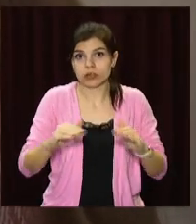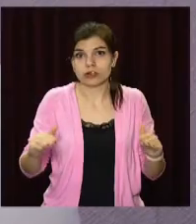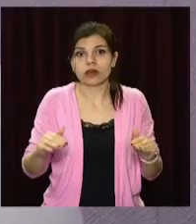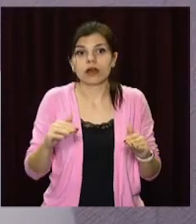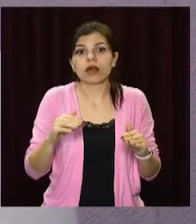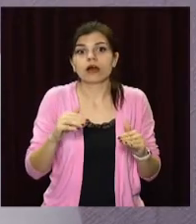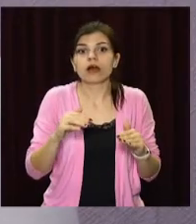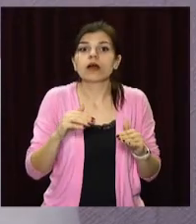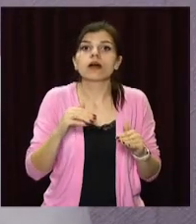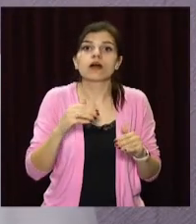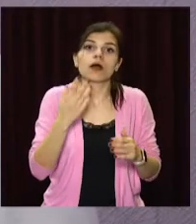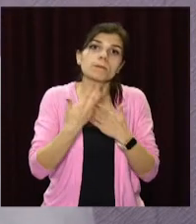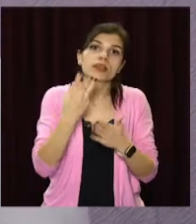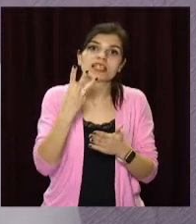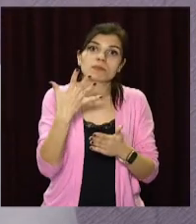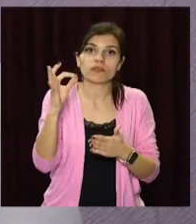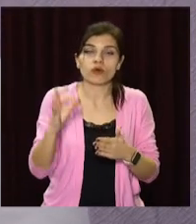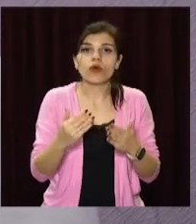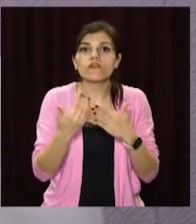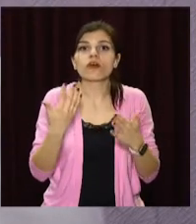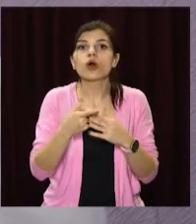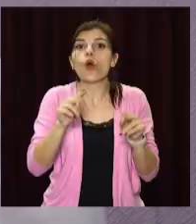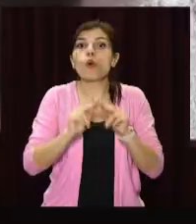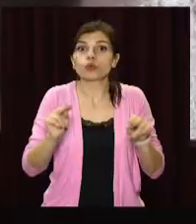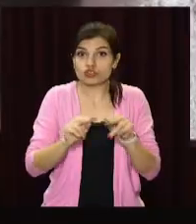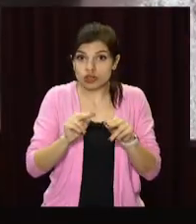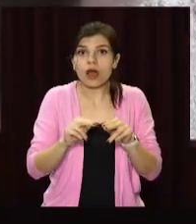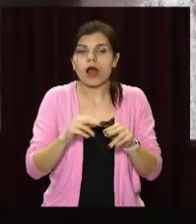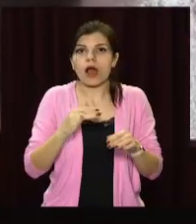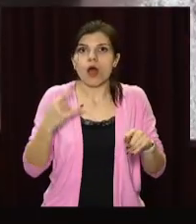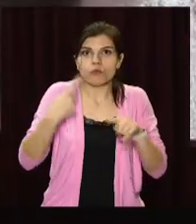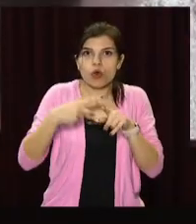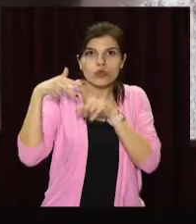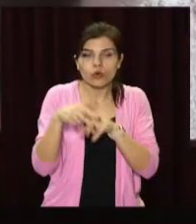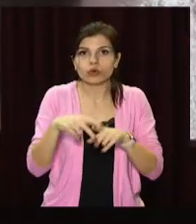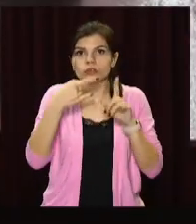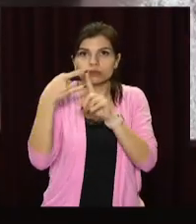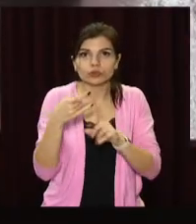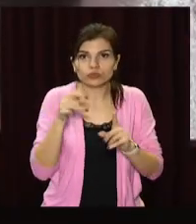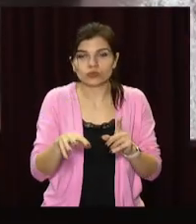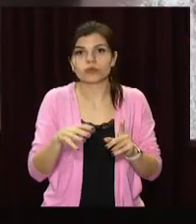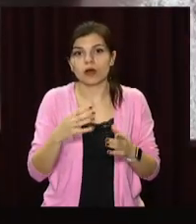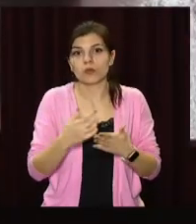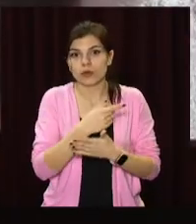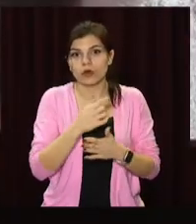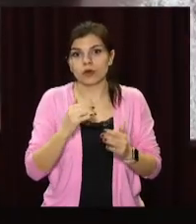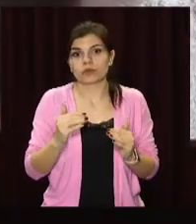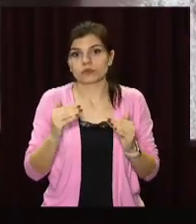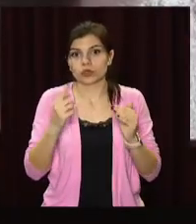мінімум 35% від окладу вчителя. Утім, за тиждень з моменту реєстрації вона набрала